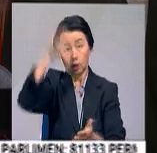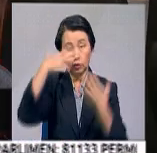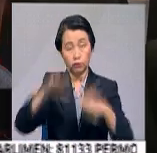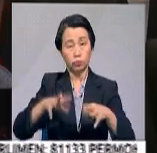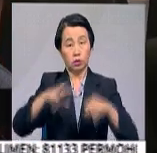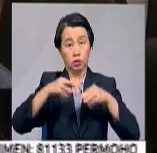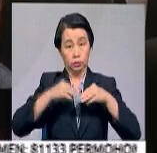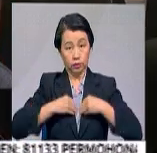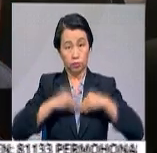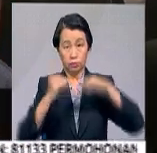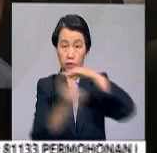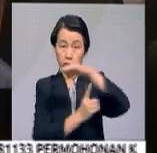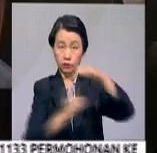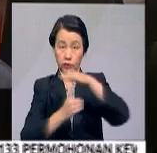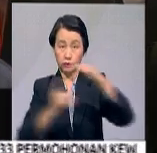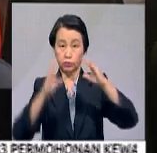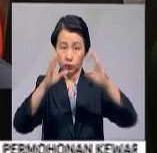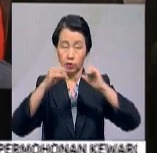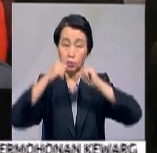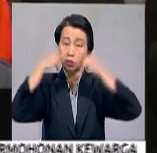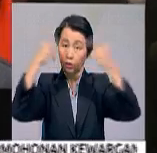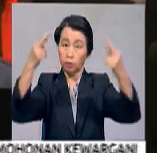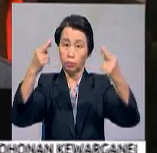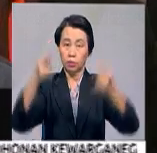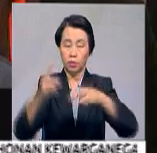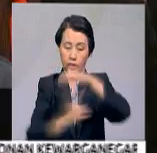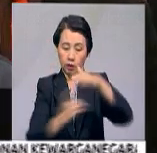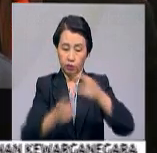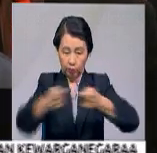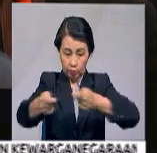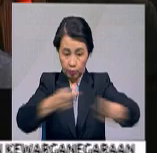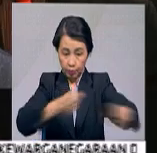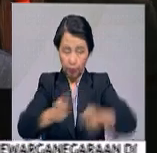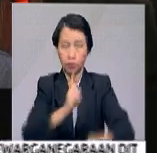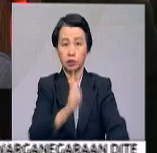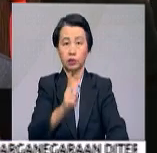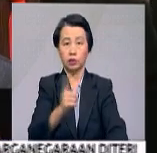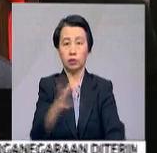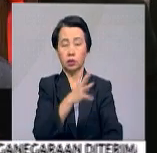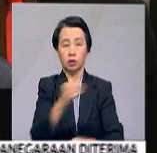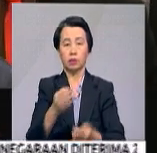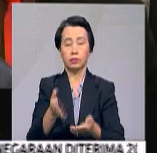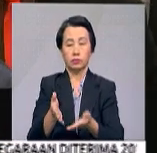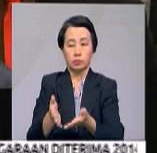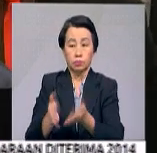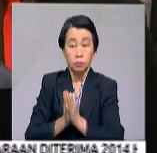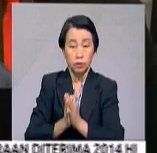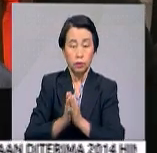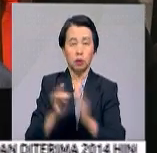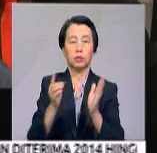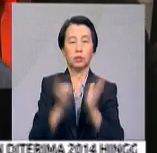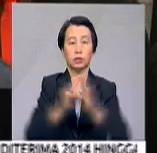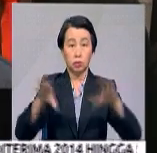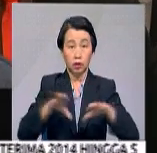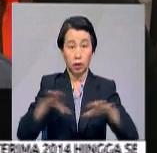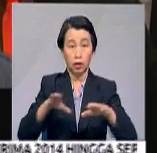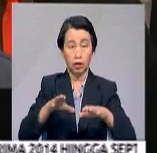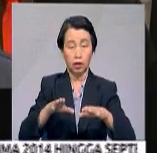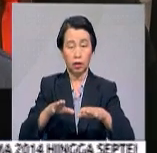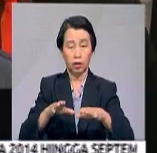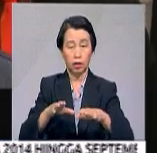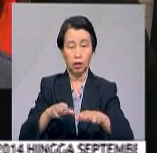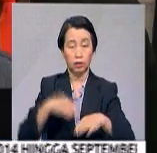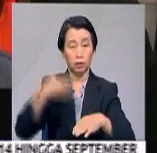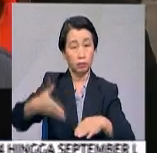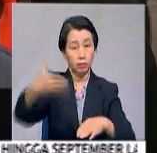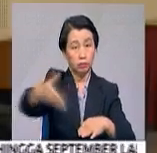menerima dasar itu secara resmi, iaitu dasar pentadbiran Islam yang juga menuntut ianya dilaksanakan rentas